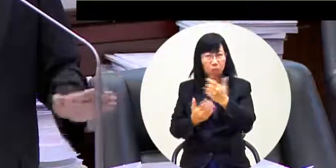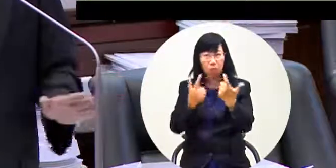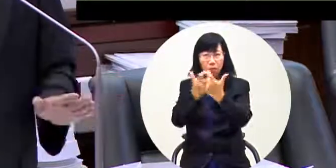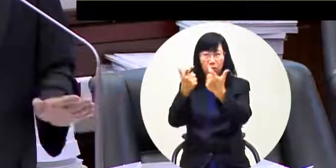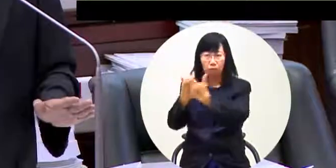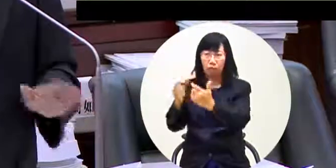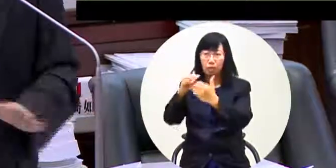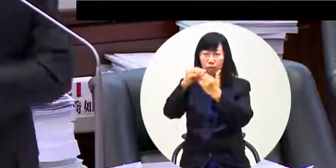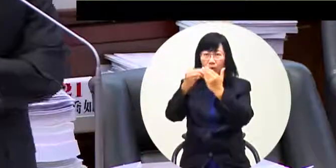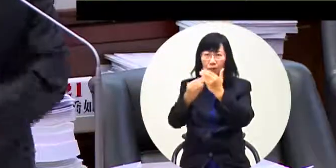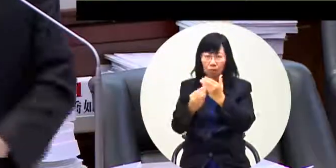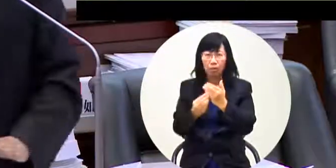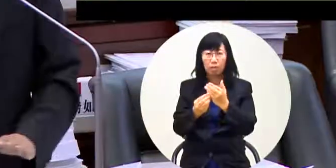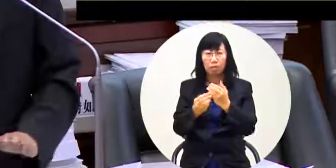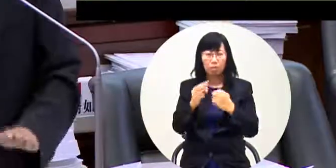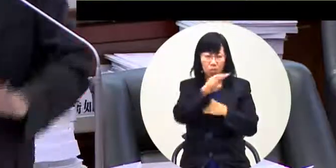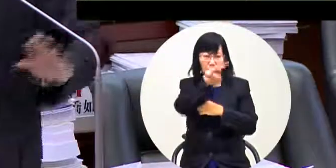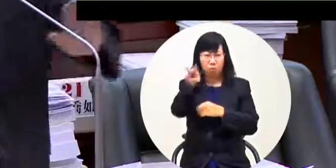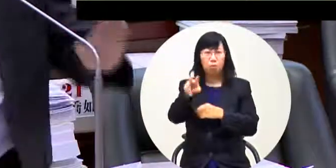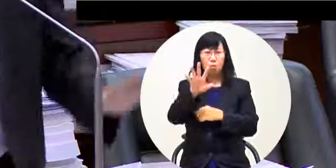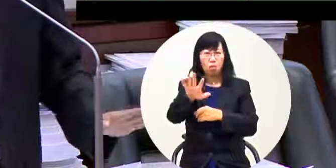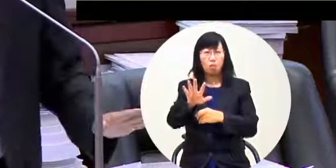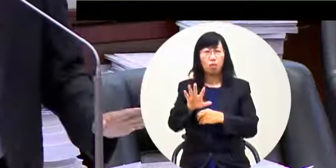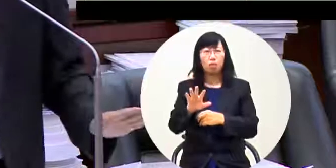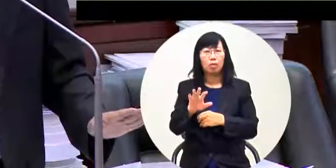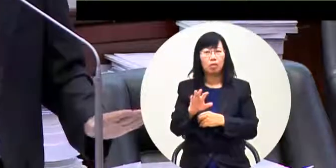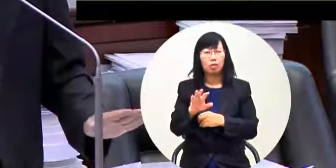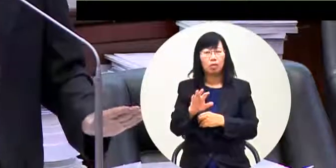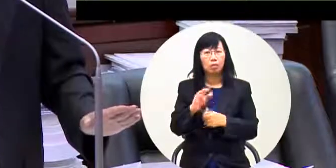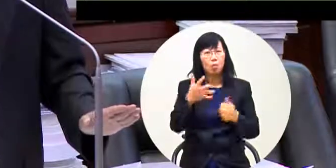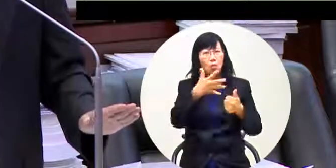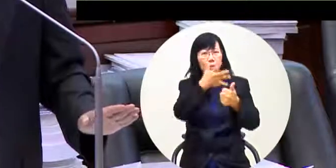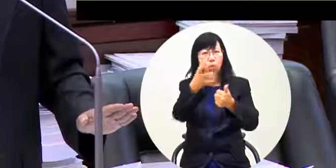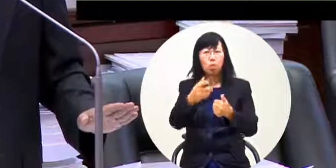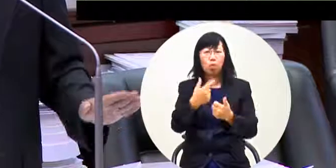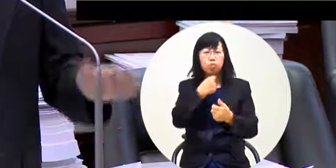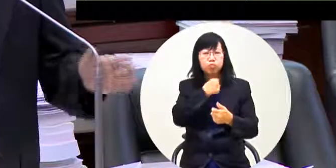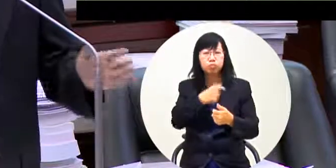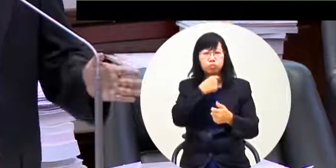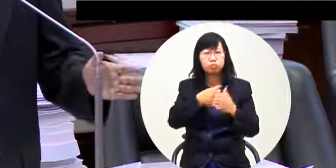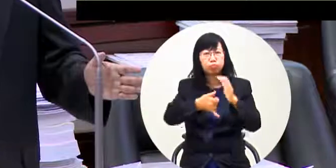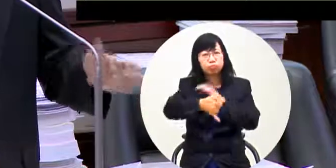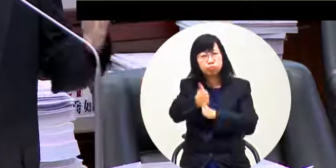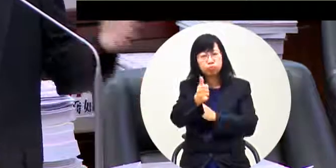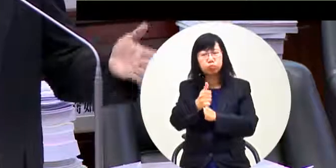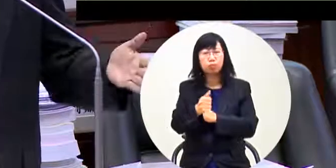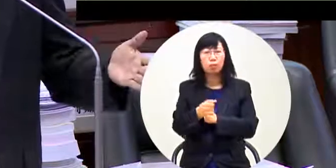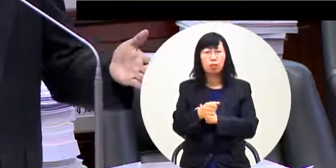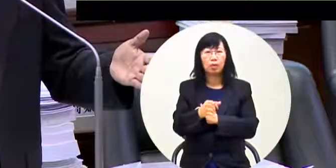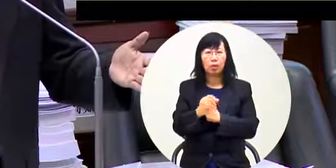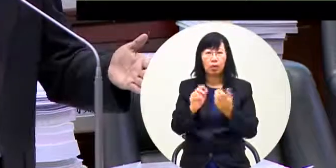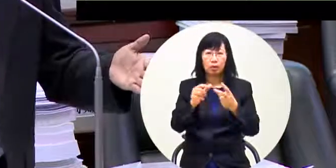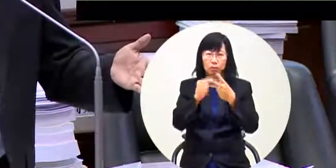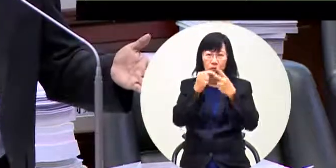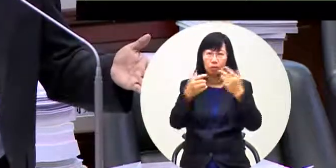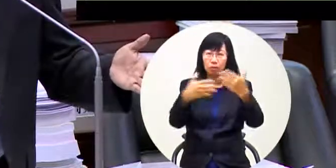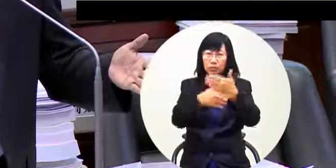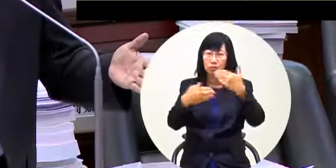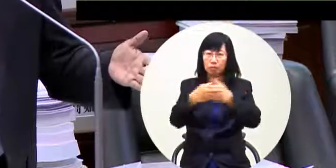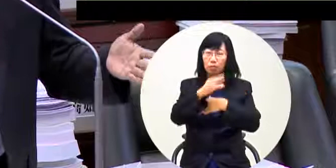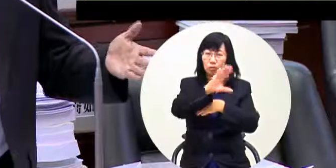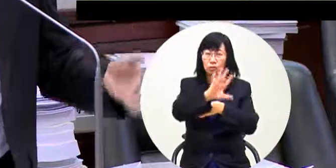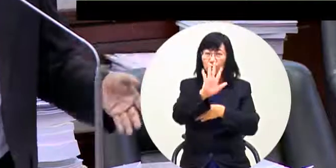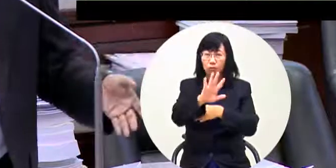他为什么他不愿意去？还有交通车那我们也会建议说，是不是在一